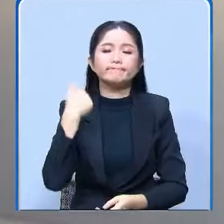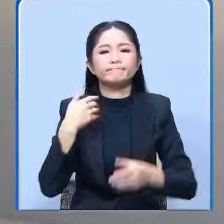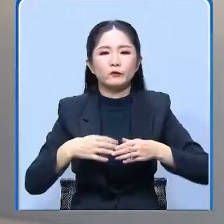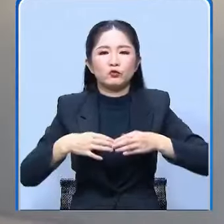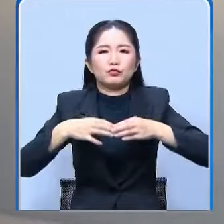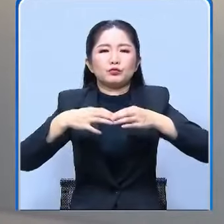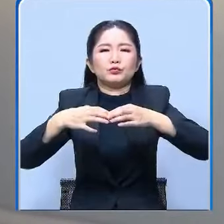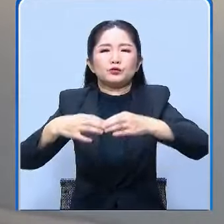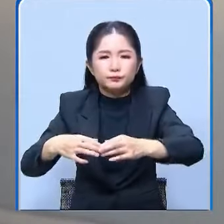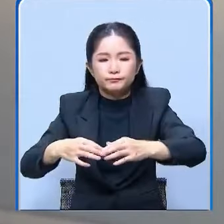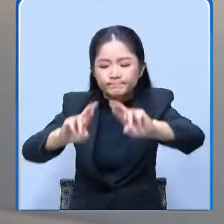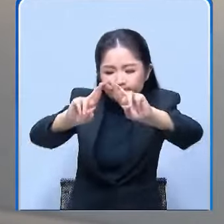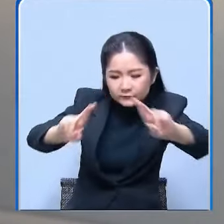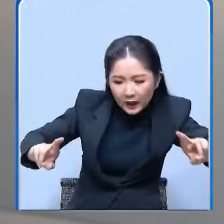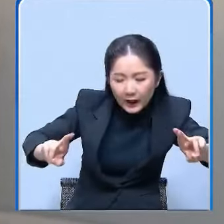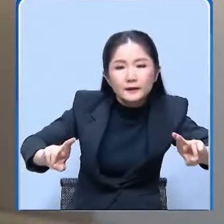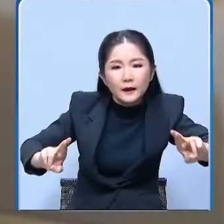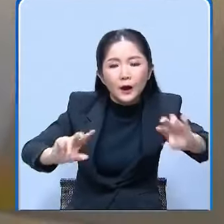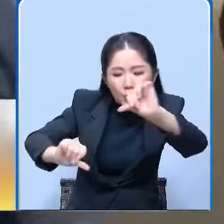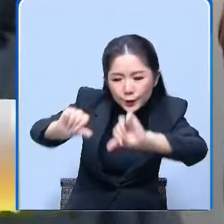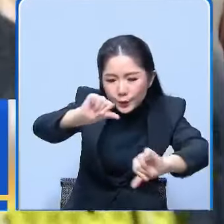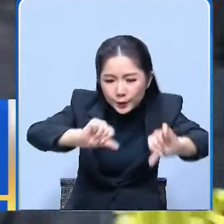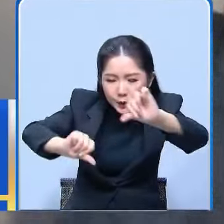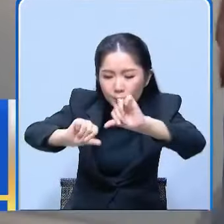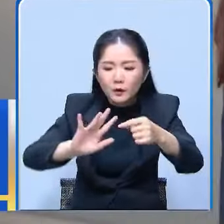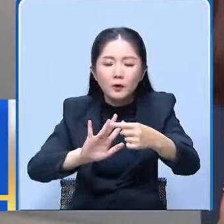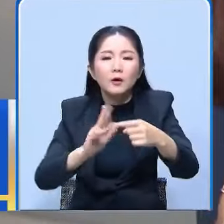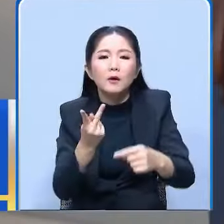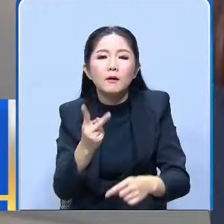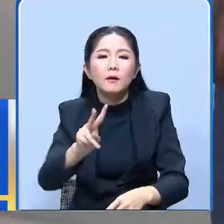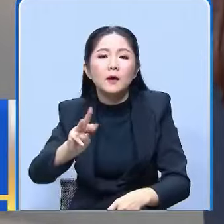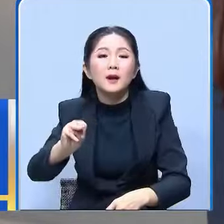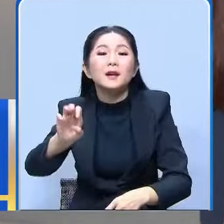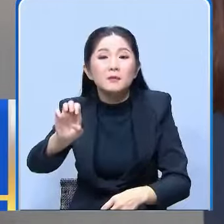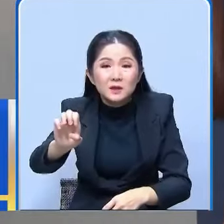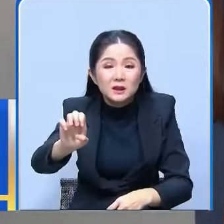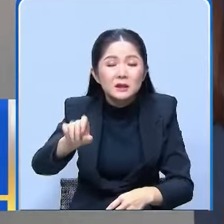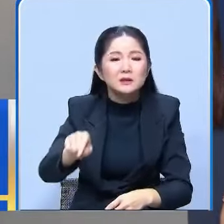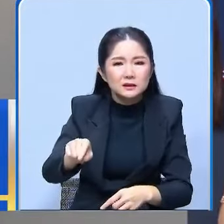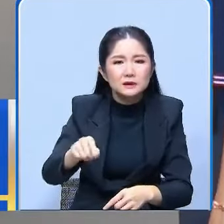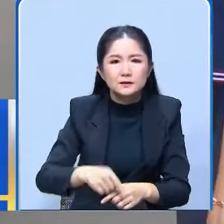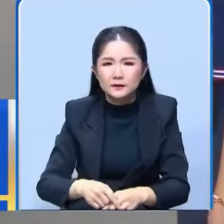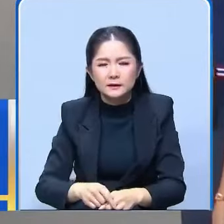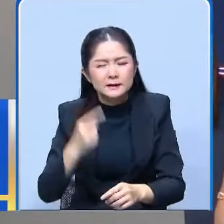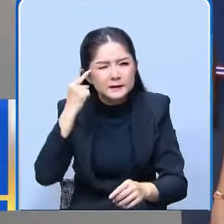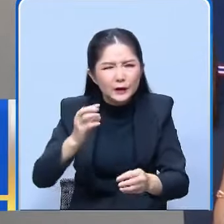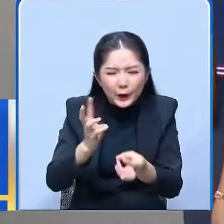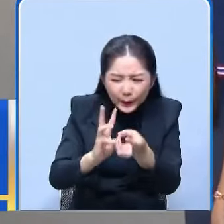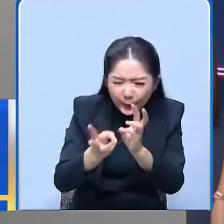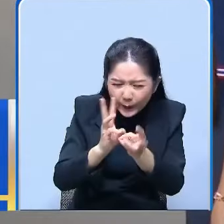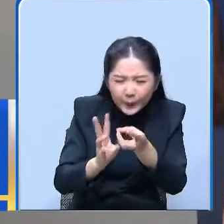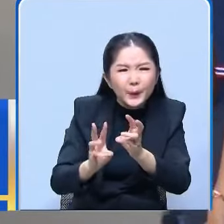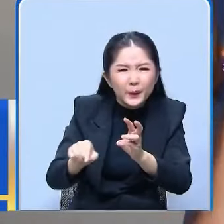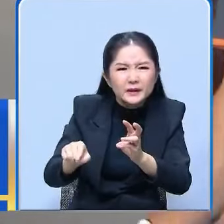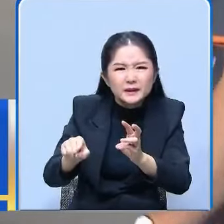คะไปบุกค้นร้านเคมีภัณฑ์ประเภทคาแคร์เพราะว่าร้านนี้เนี่ยเห็นบอกว่าจำหน่ายสารตั้งต้นให้กับ2พี่น้องนำไปเป็น